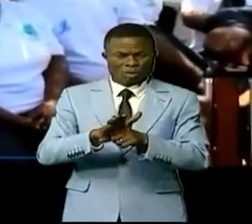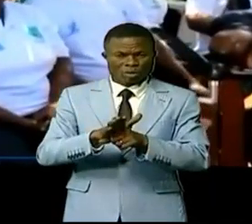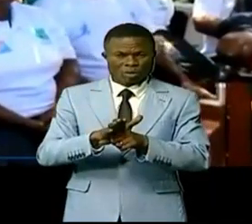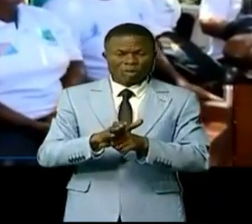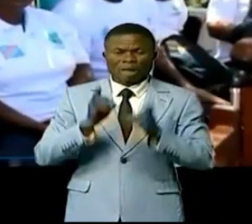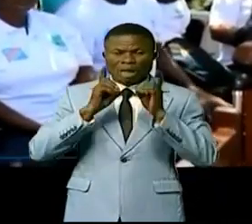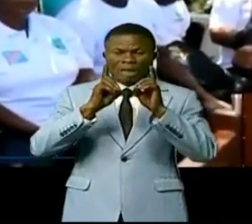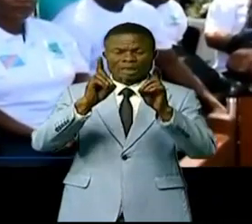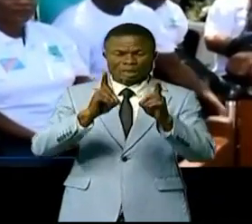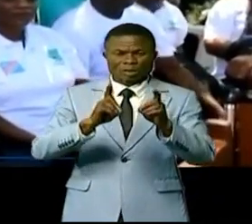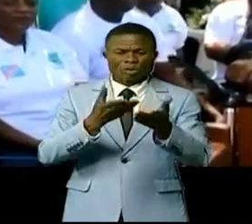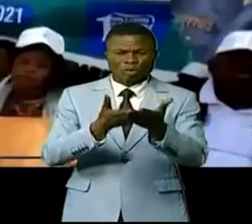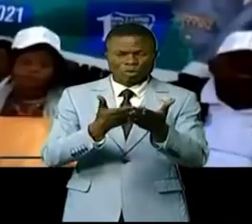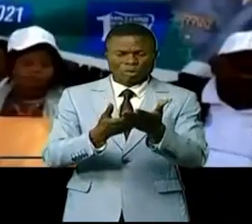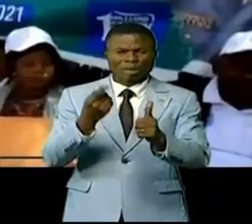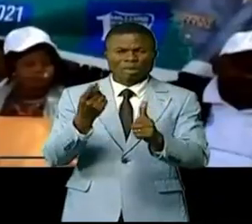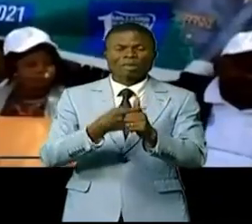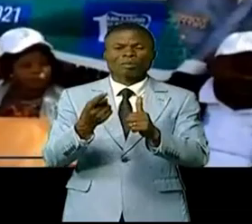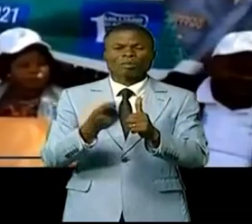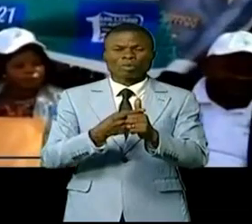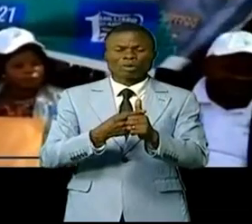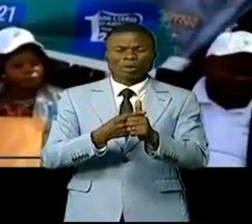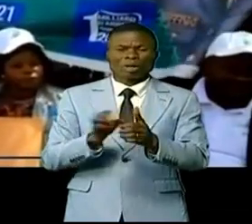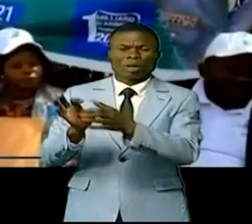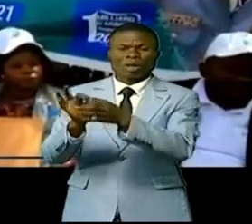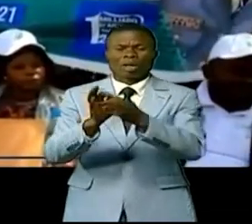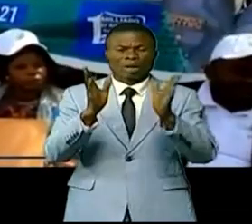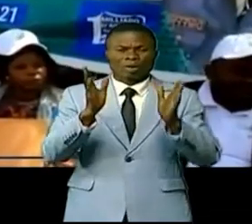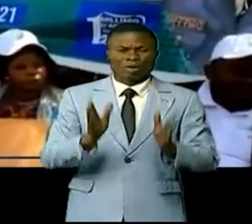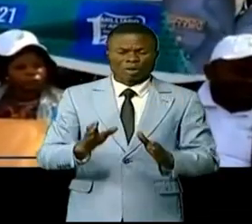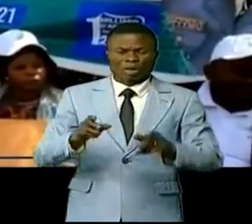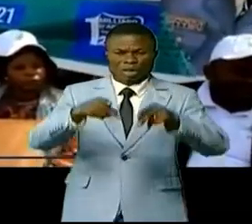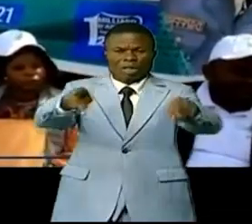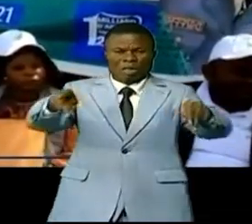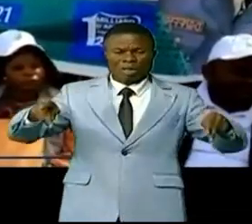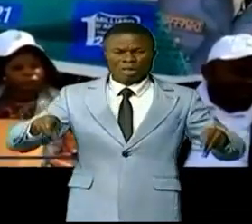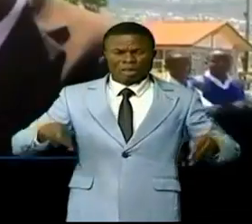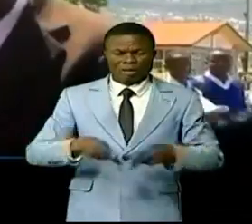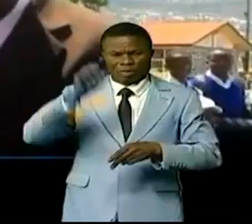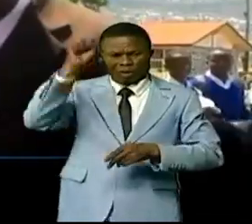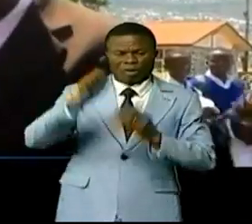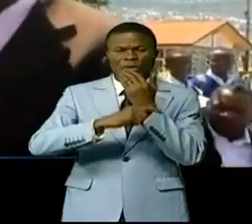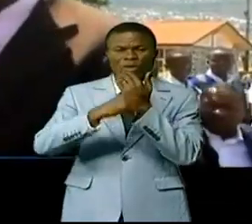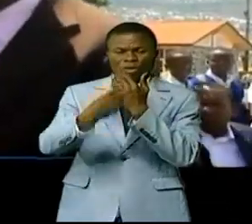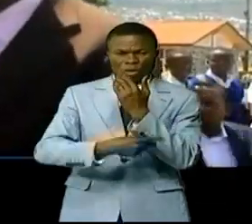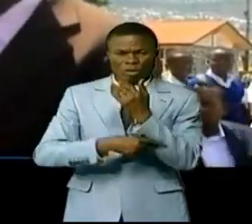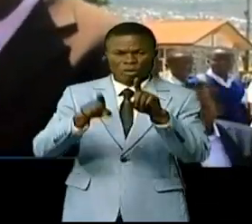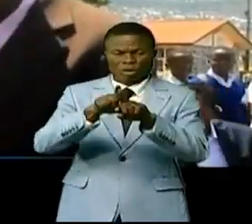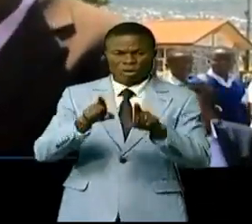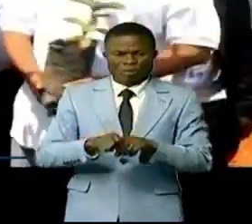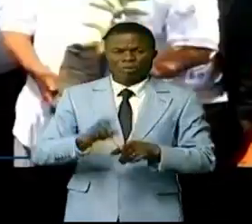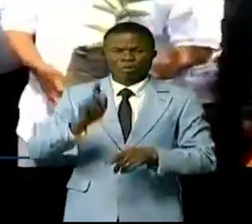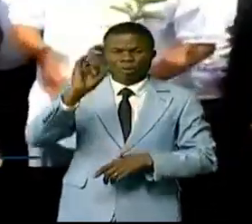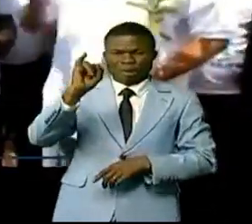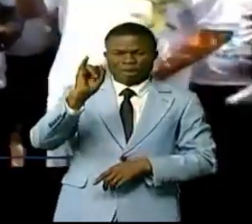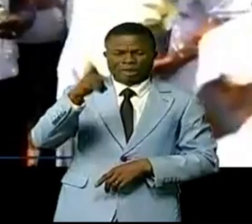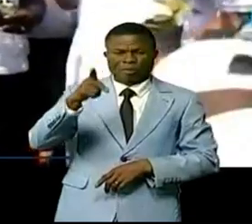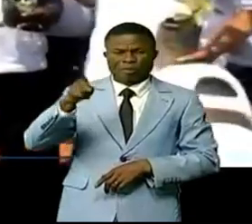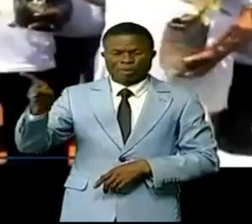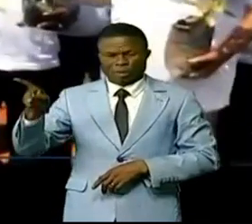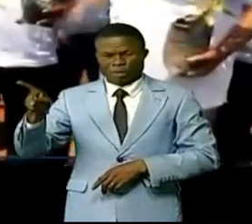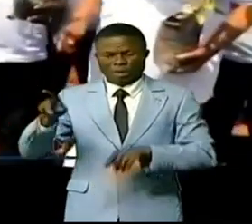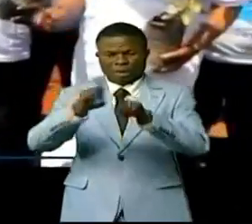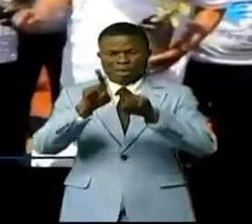été prononcés respectivement par le coordonnateur de l'Environnement au Sud Kivu, aussi par l'IPP, mais également par